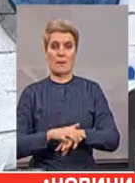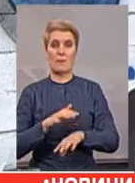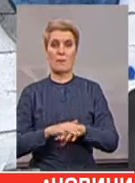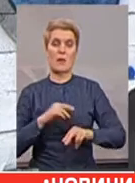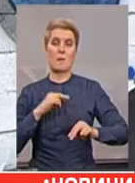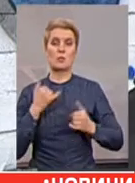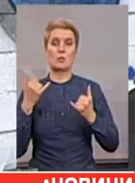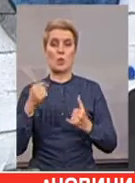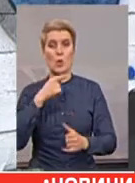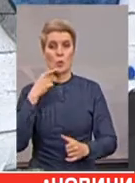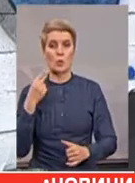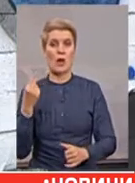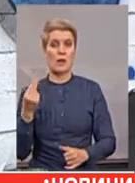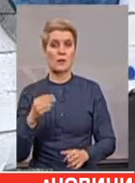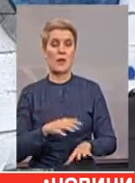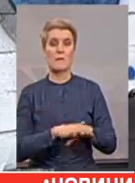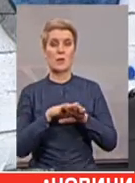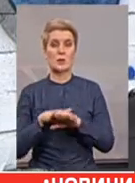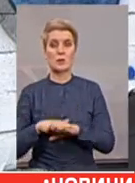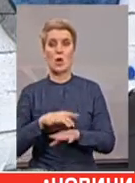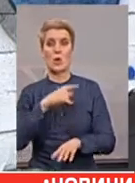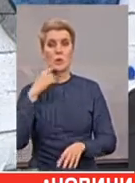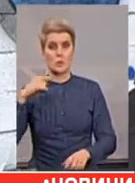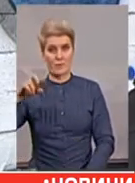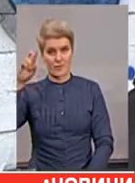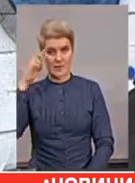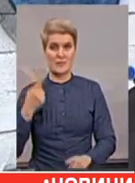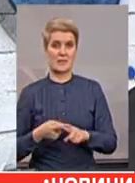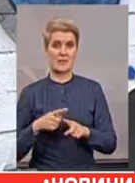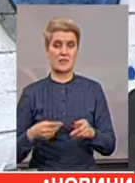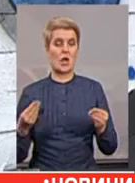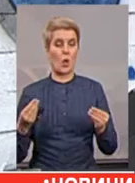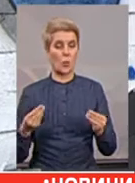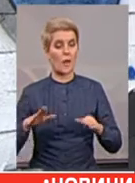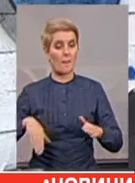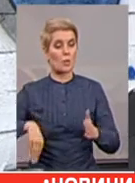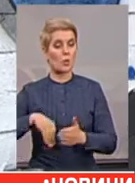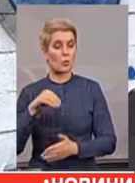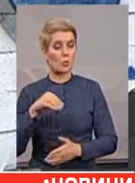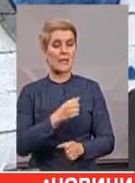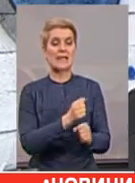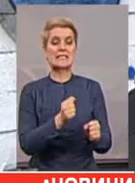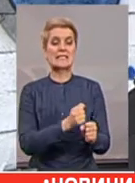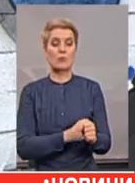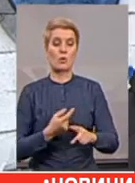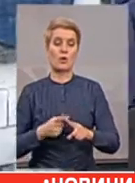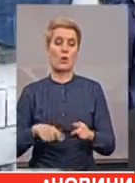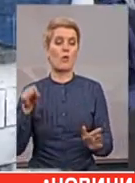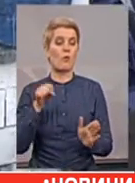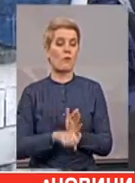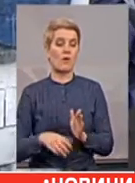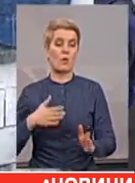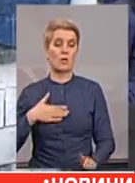їхній капітал іде, перераховується на кошти Російської Федерації, за ці кошти потім купуються зброя, якою вбивають наших солдат.